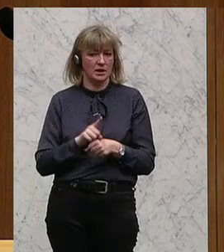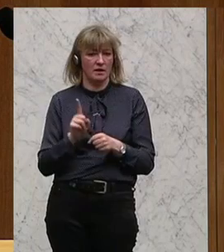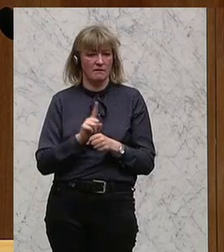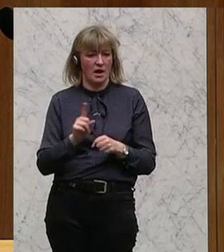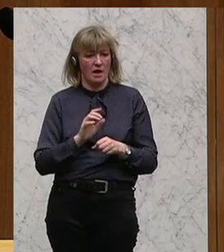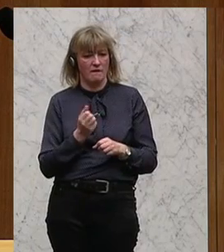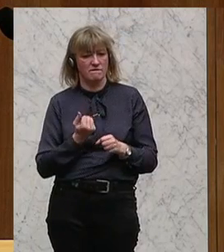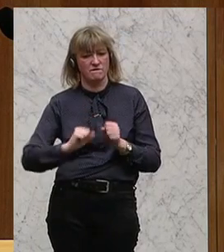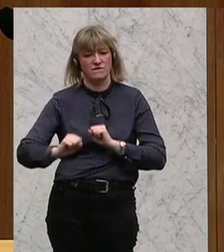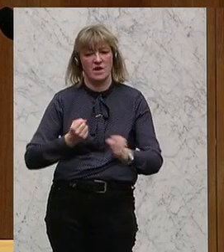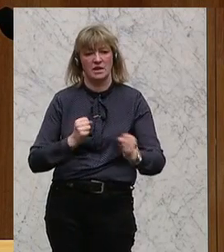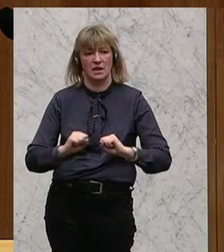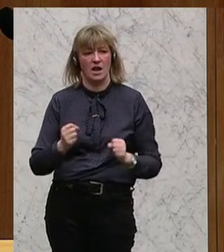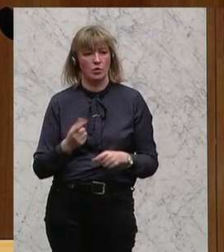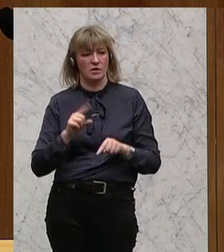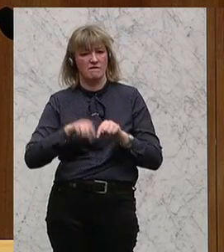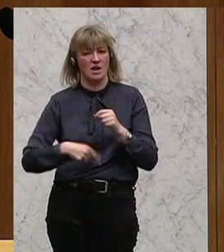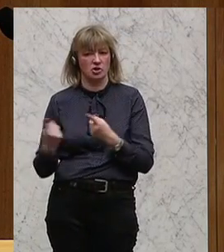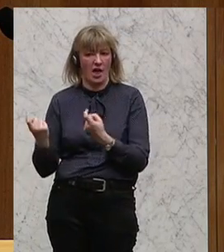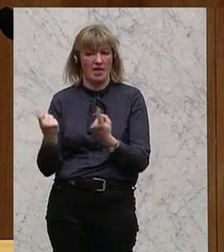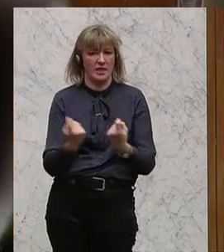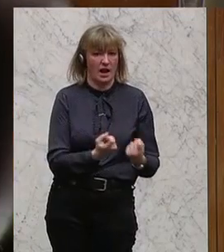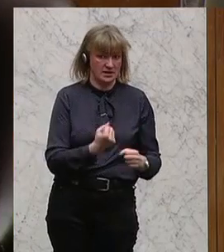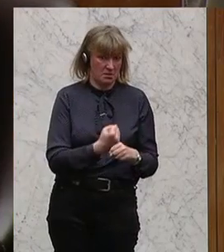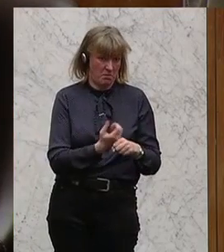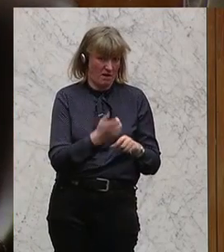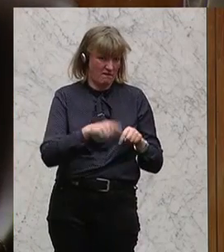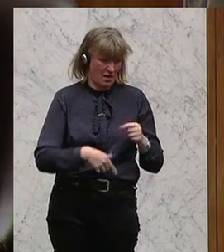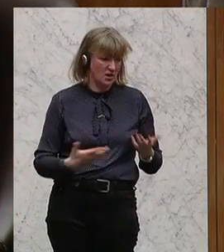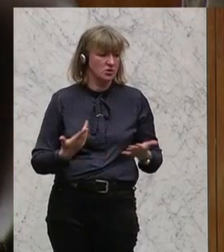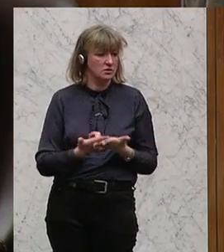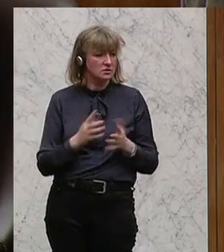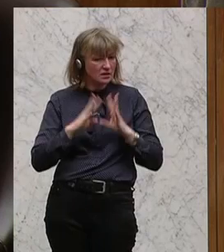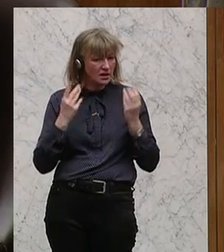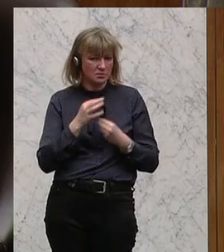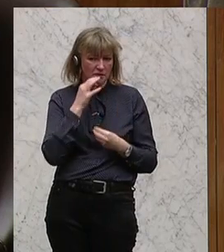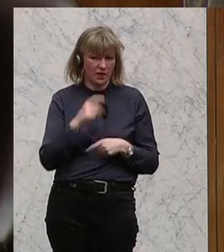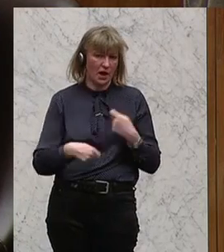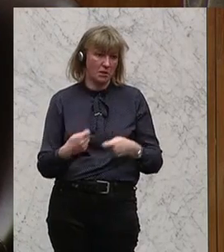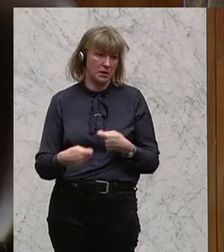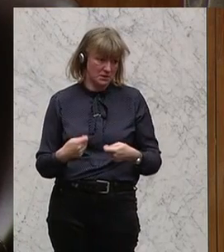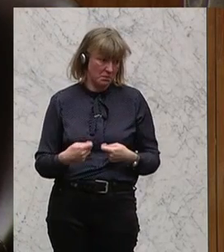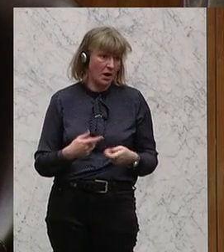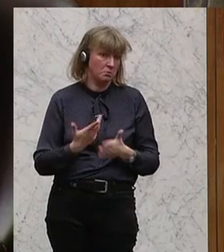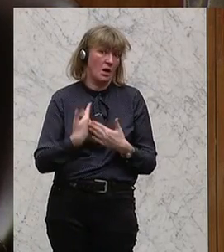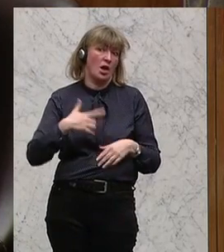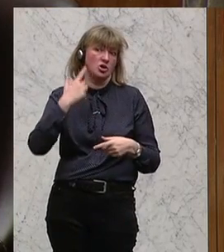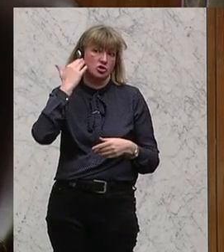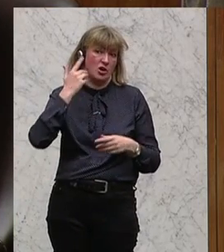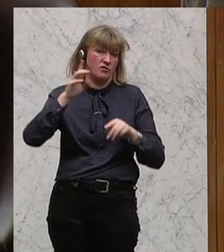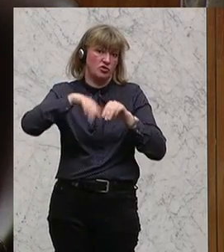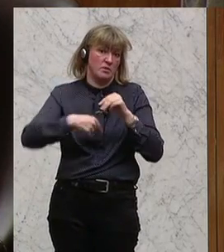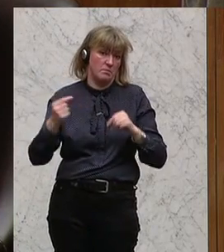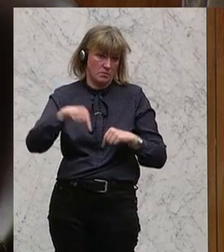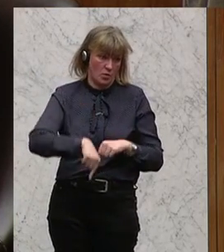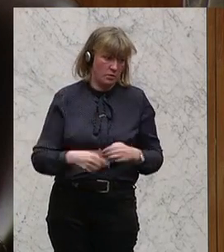den Problembereich falsche Anreize zu setzen in dieser gesamten Frage des Arbeitsmarktes verschärfen. Dafür